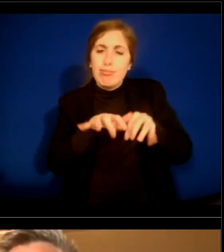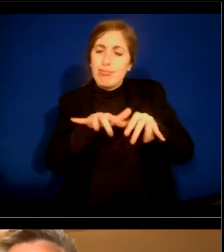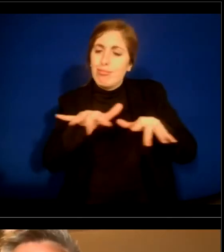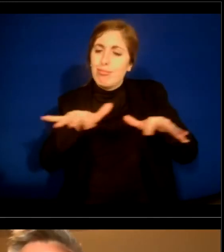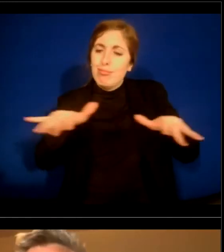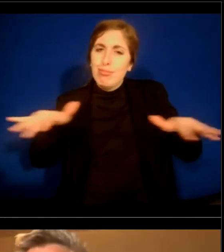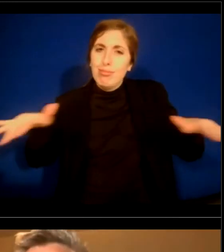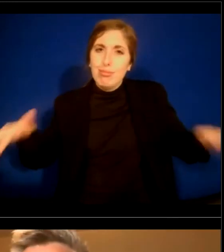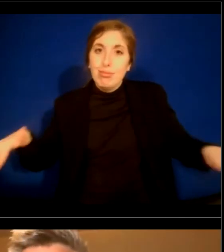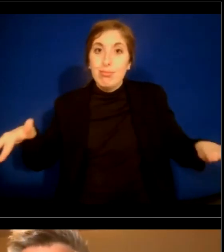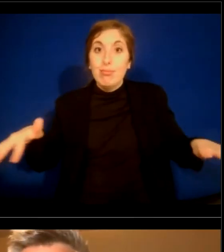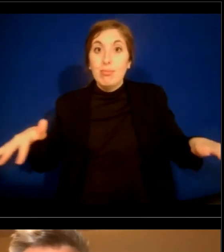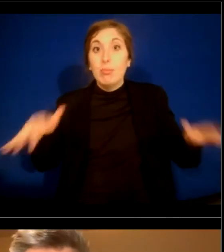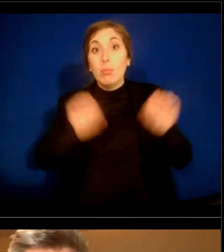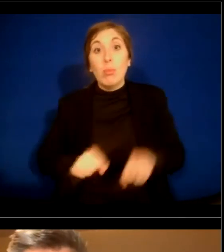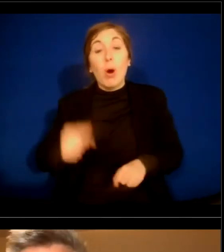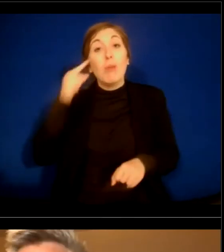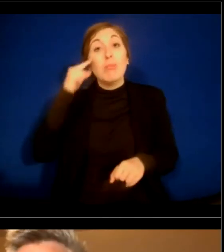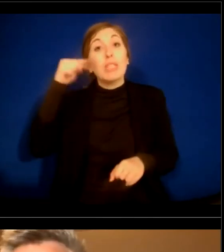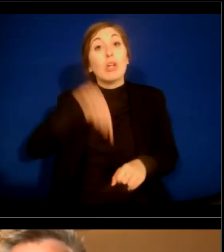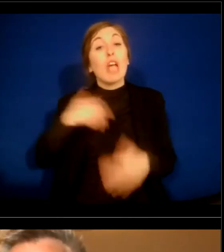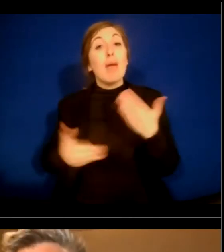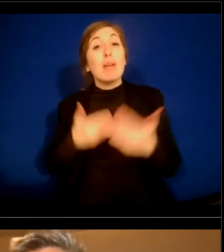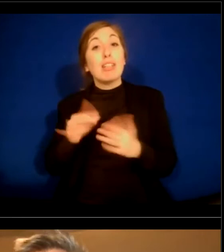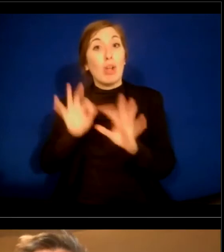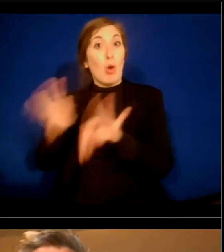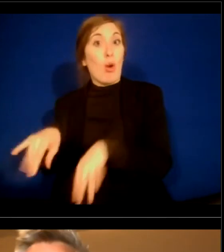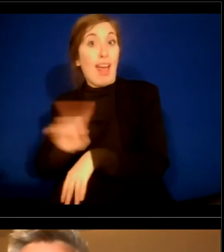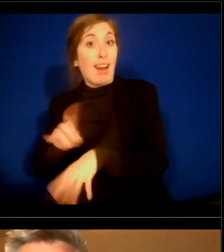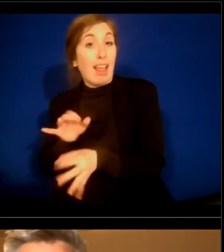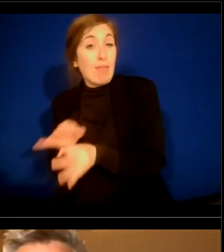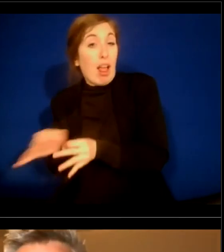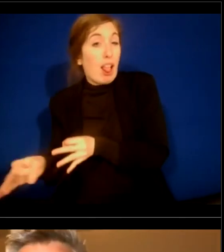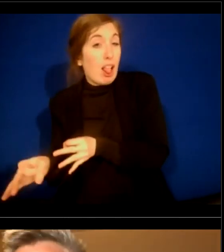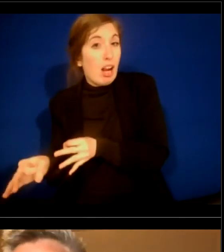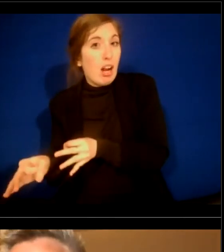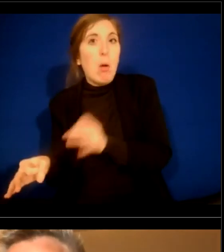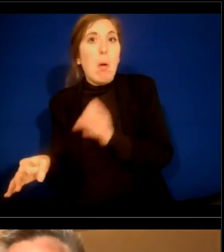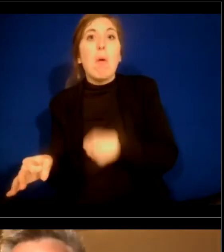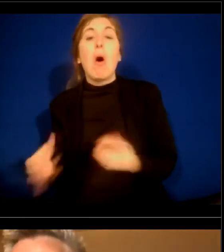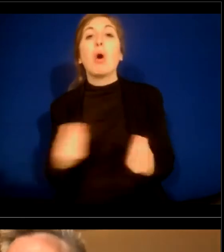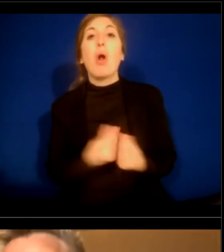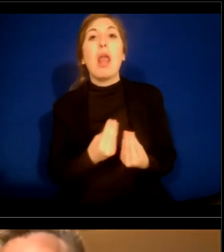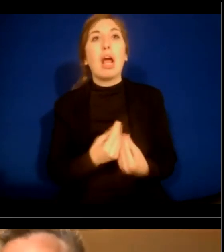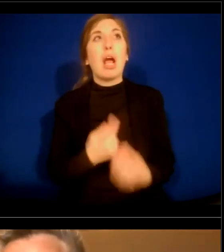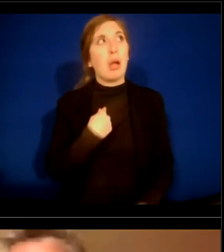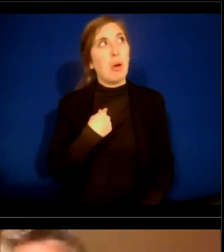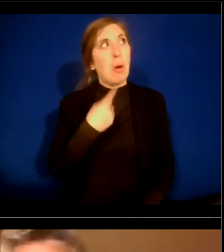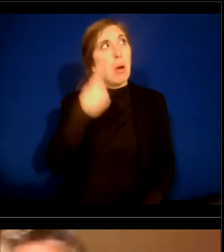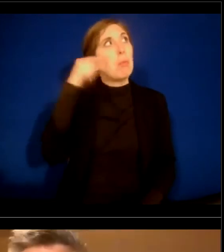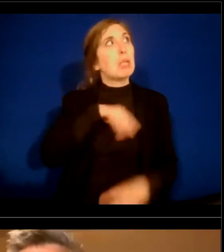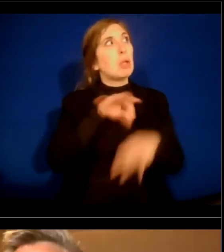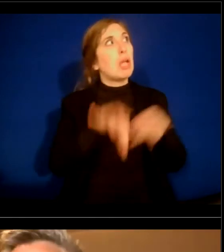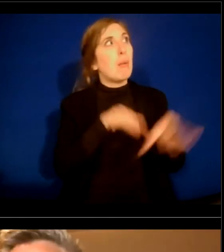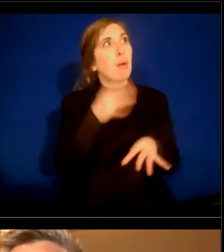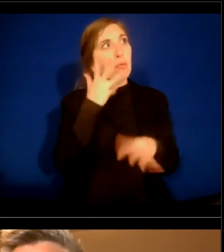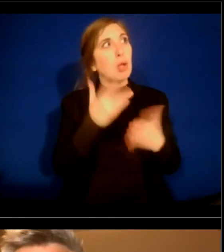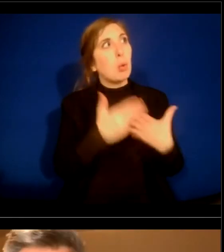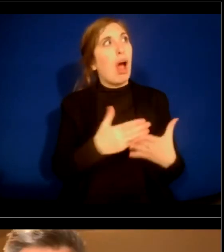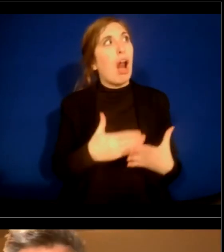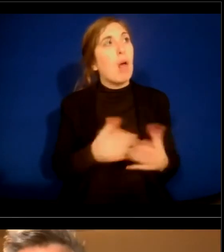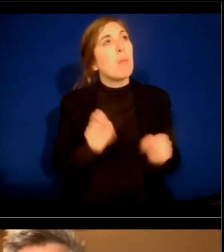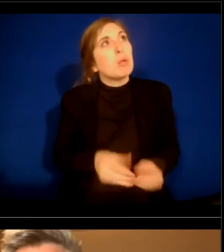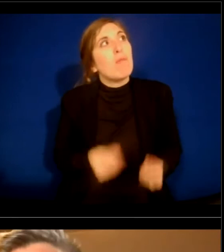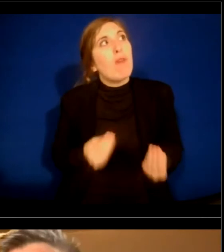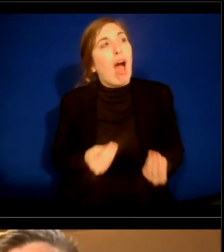stanno dicendo delle cose e uno magari vuole essere sicuro di avere più o meno capito che cosa sta arrivando, no? E allora